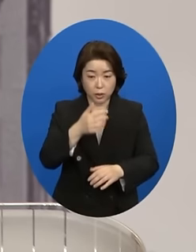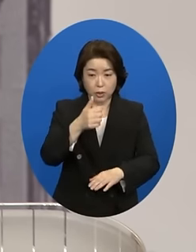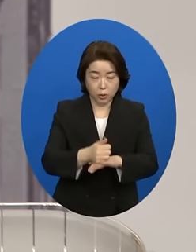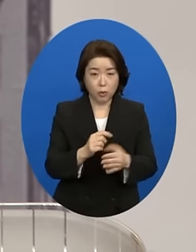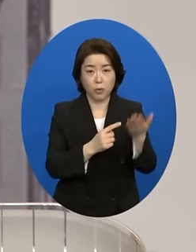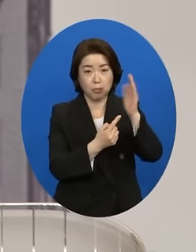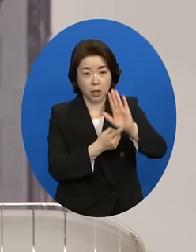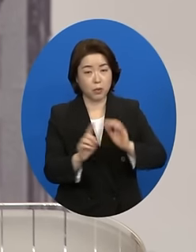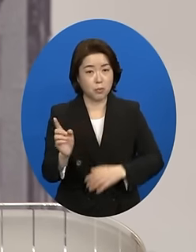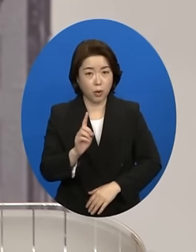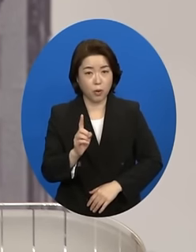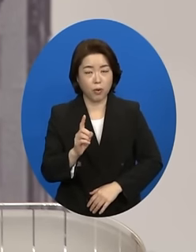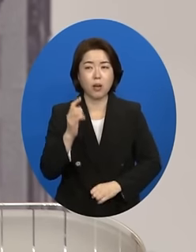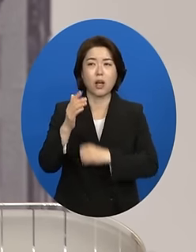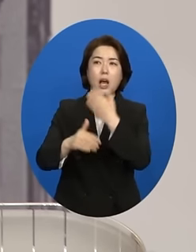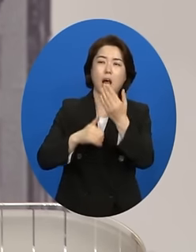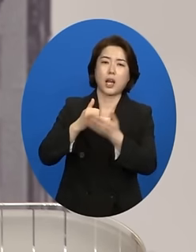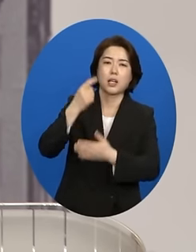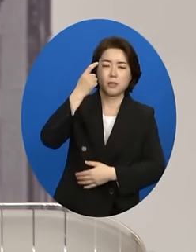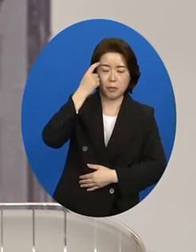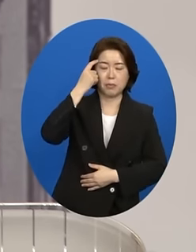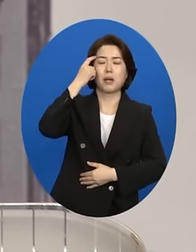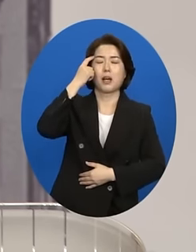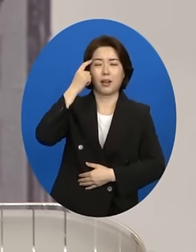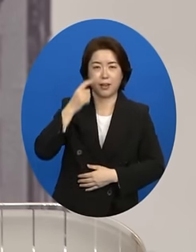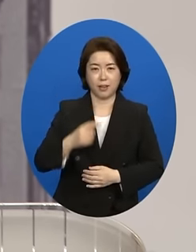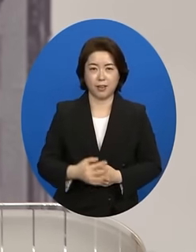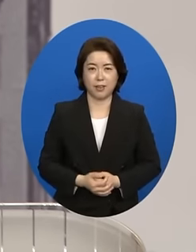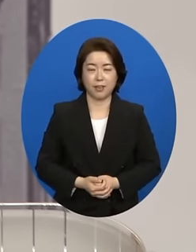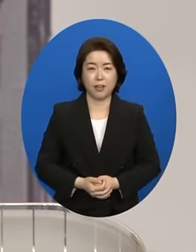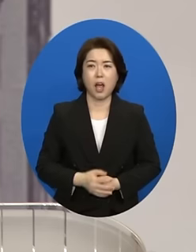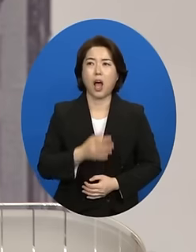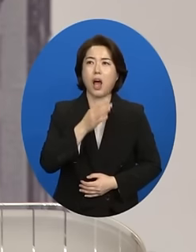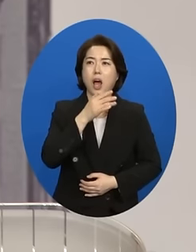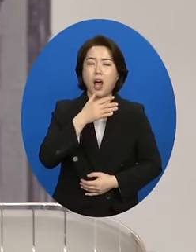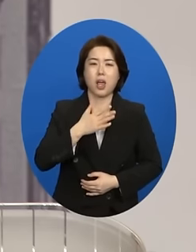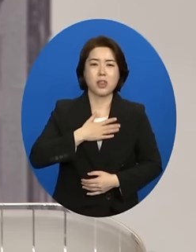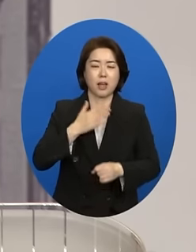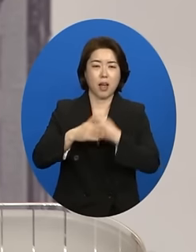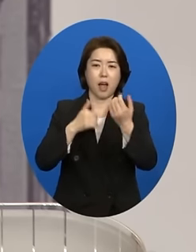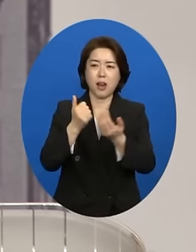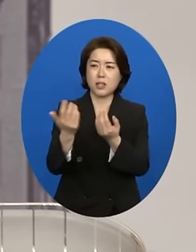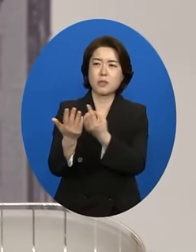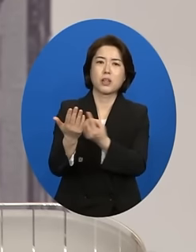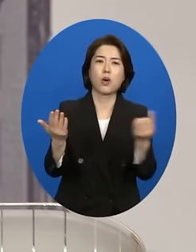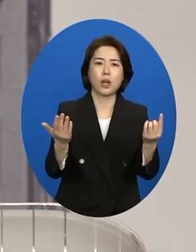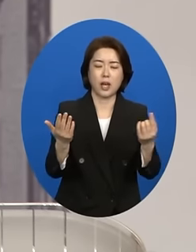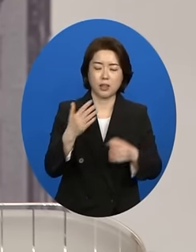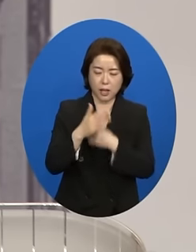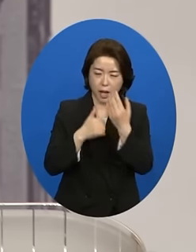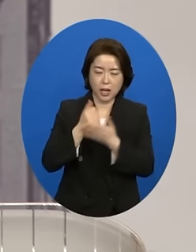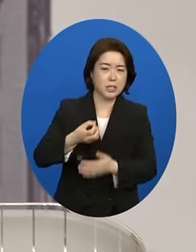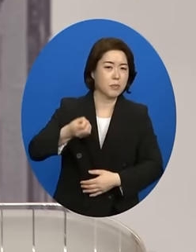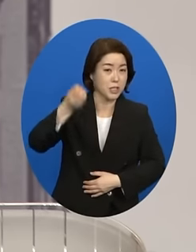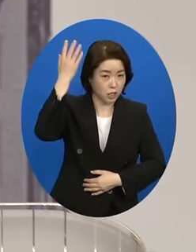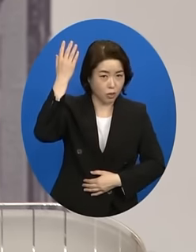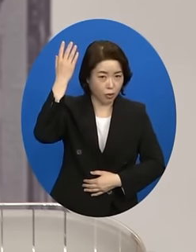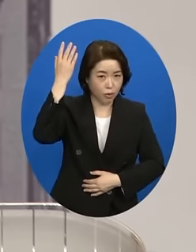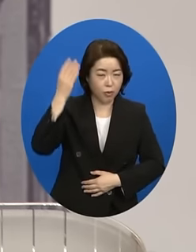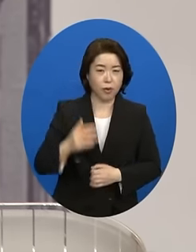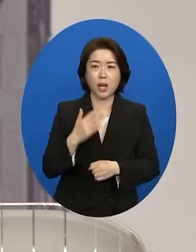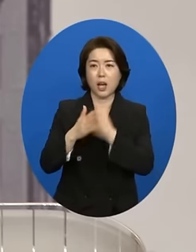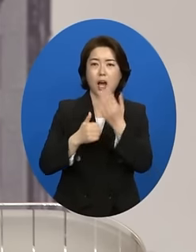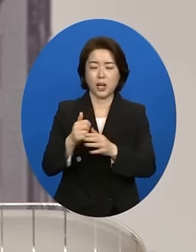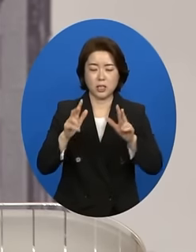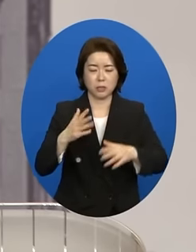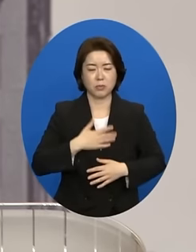납니까? 하나님이 생각이 나더래요. 내가 하나님을 떠났다, 내가 하나님을 잊었구나, 하나님이 나를 부르시는